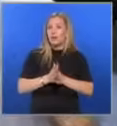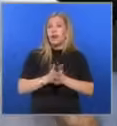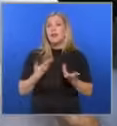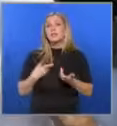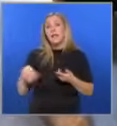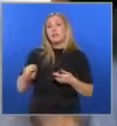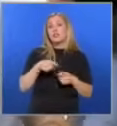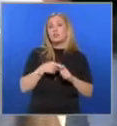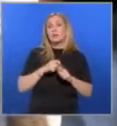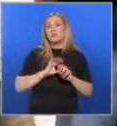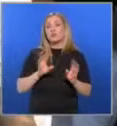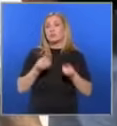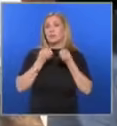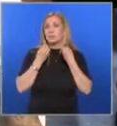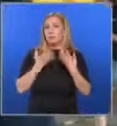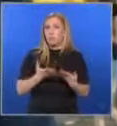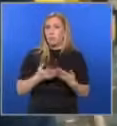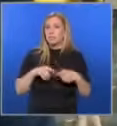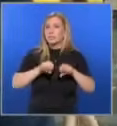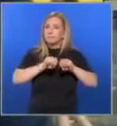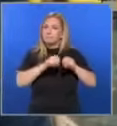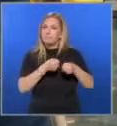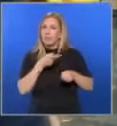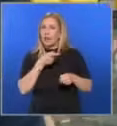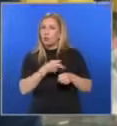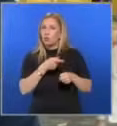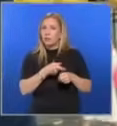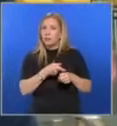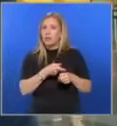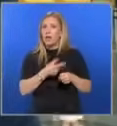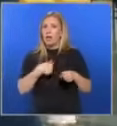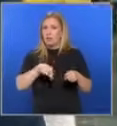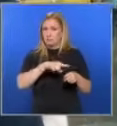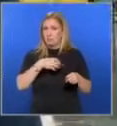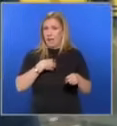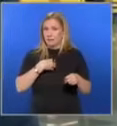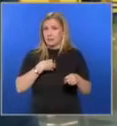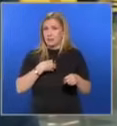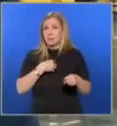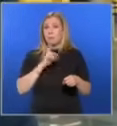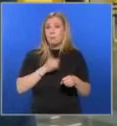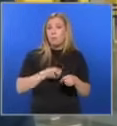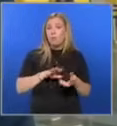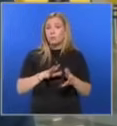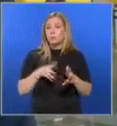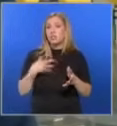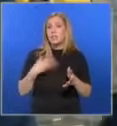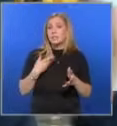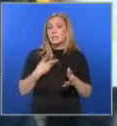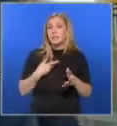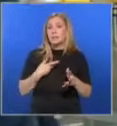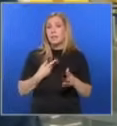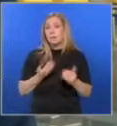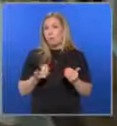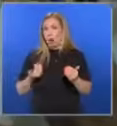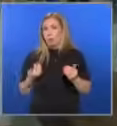ще направят всичко възможно, за да причупат нас и може би ще искат и ранен гол